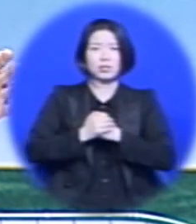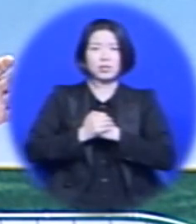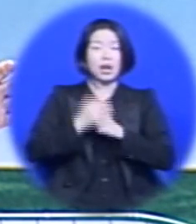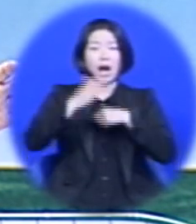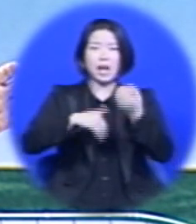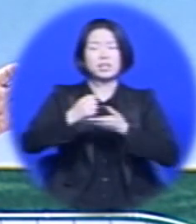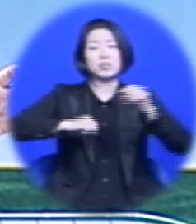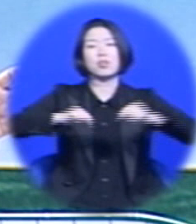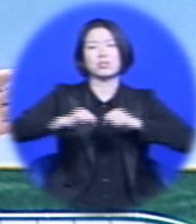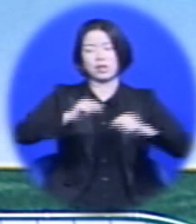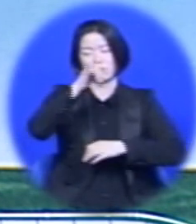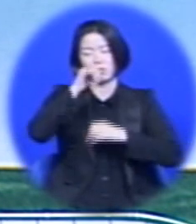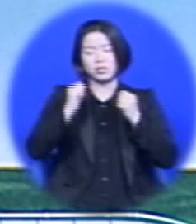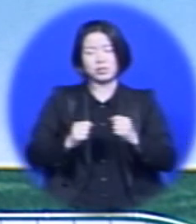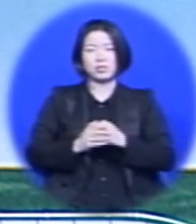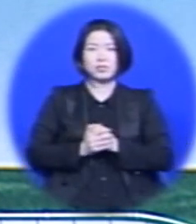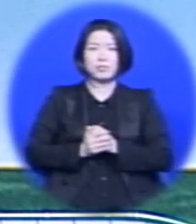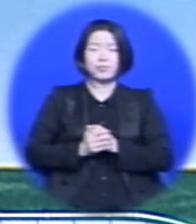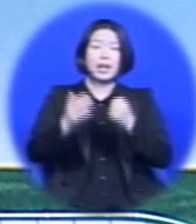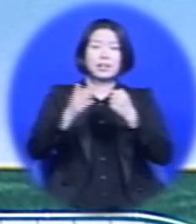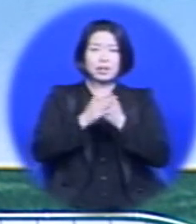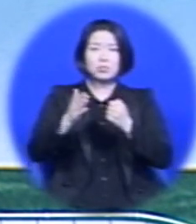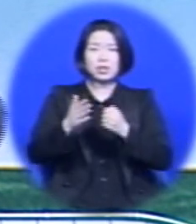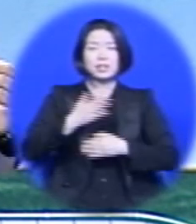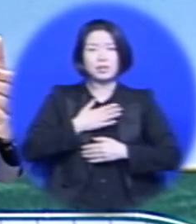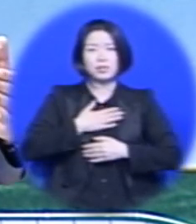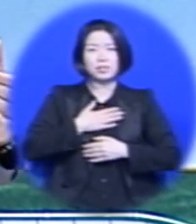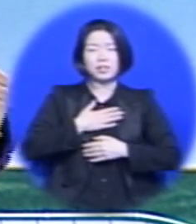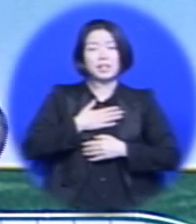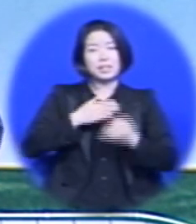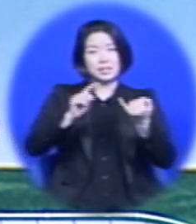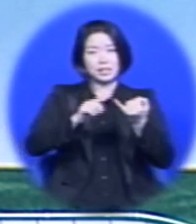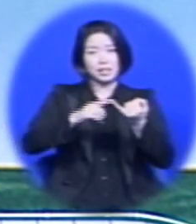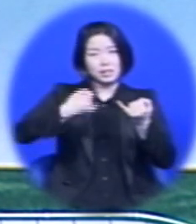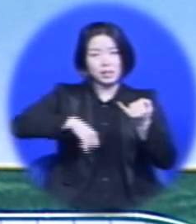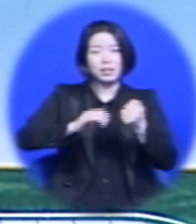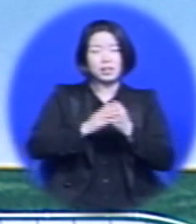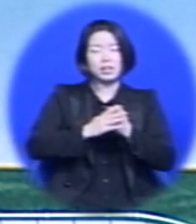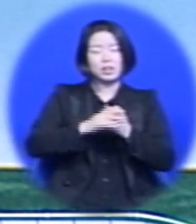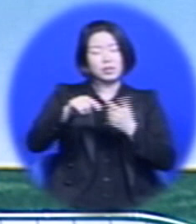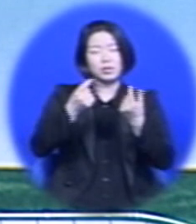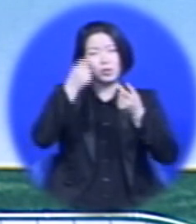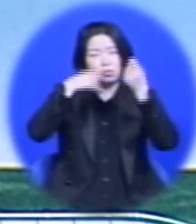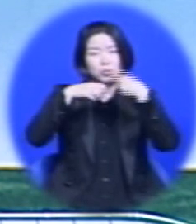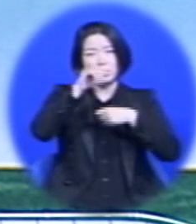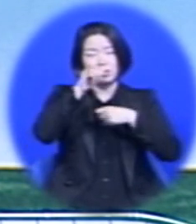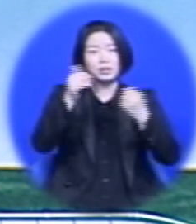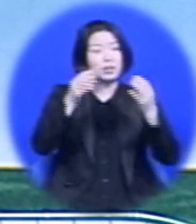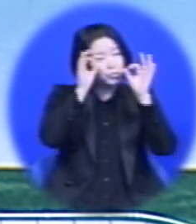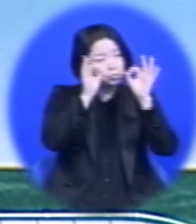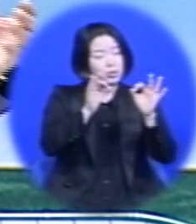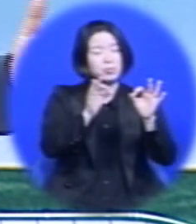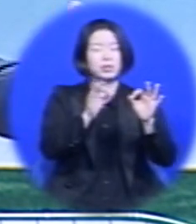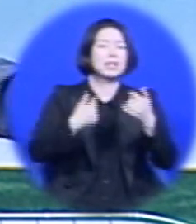역사하고 계셨어요 그래서저는 저희 딸이 그렇게 울고 있는 것이 기뻤던 겁니다